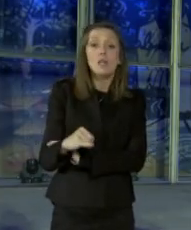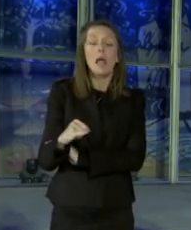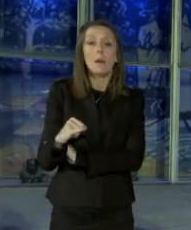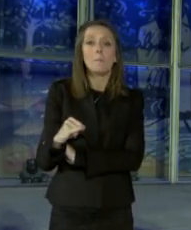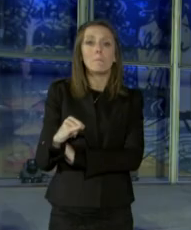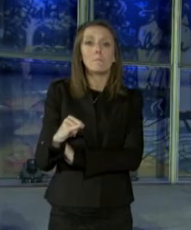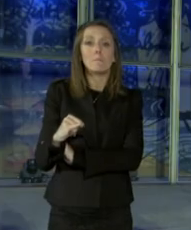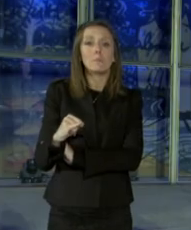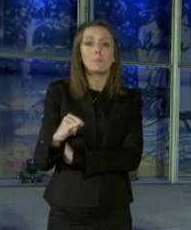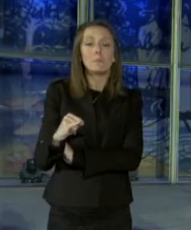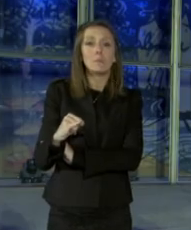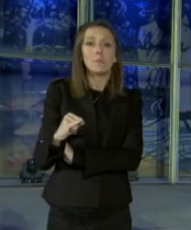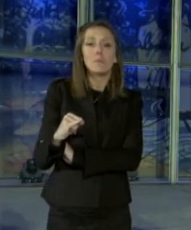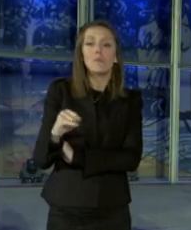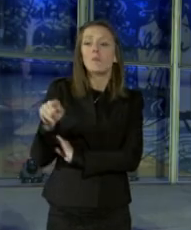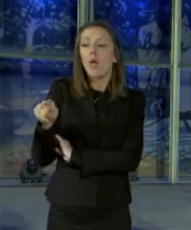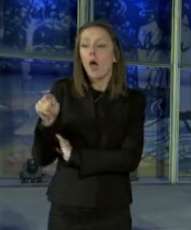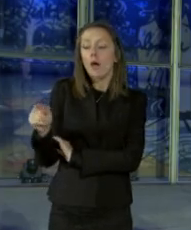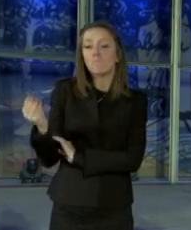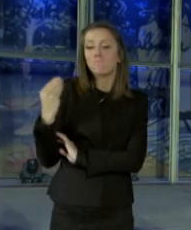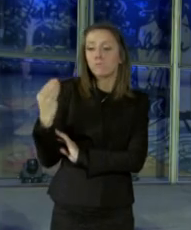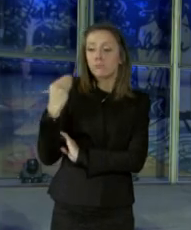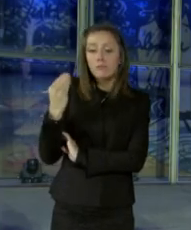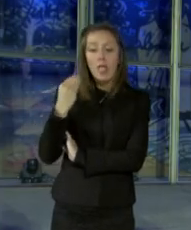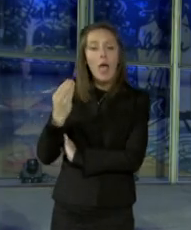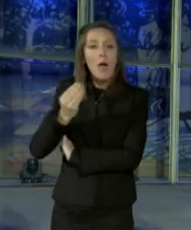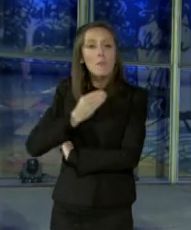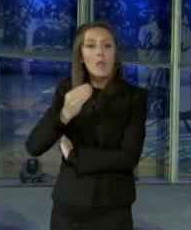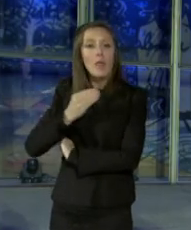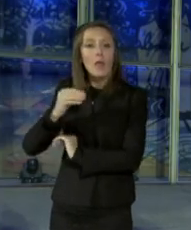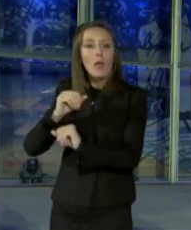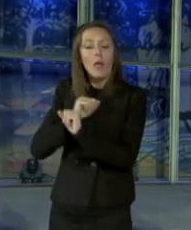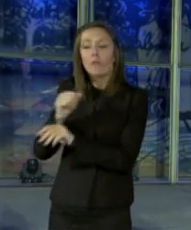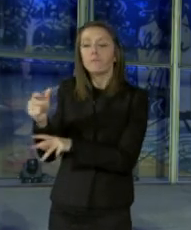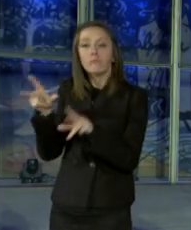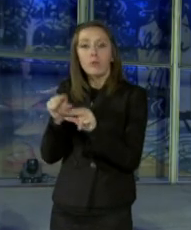di rinnovare l'atto della professione religiosa